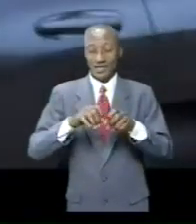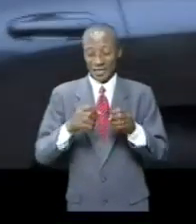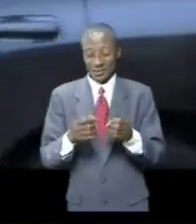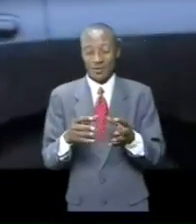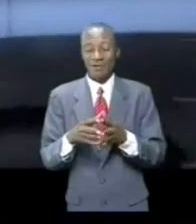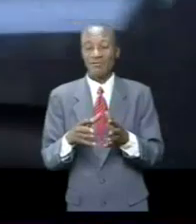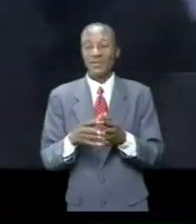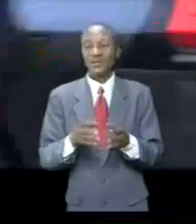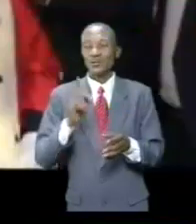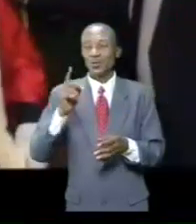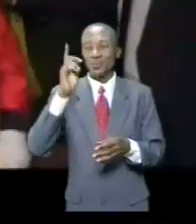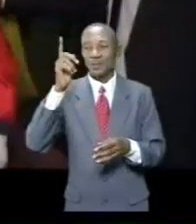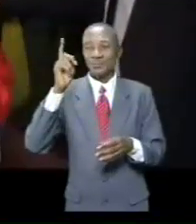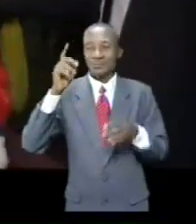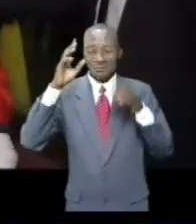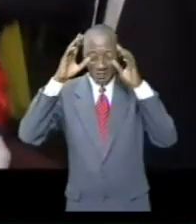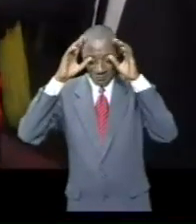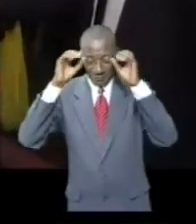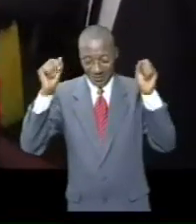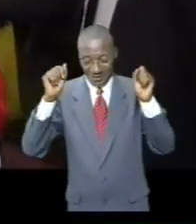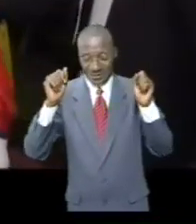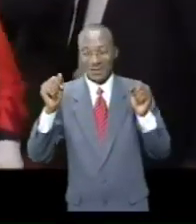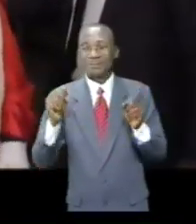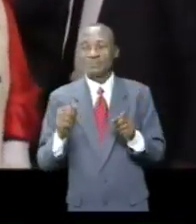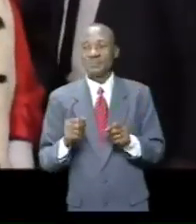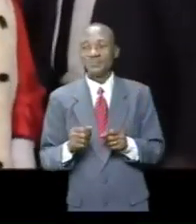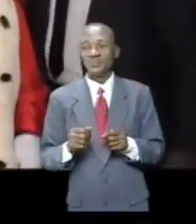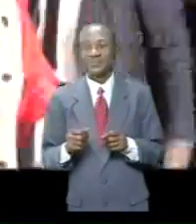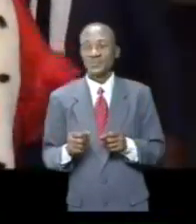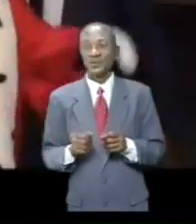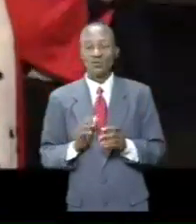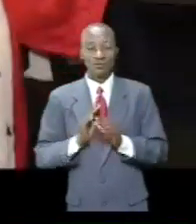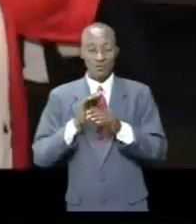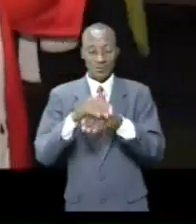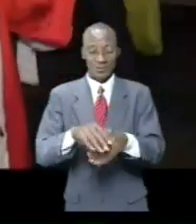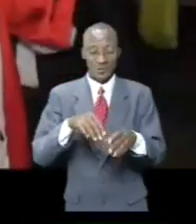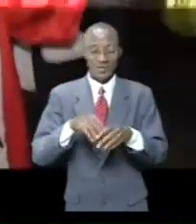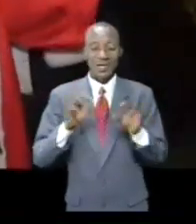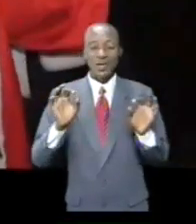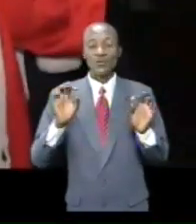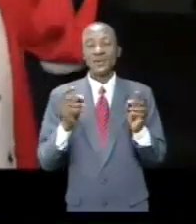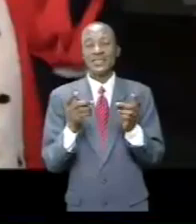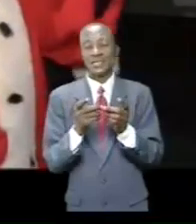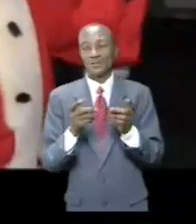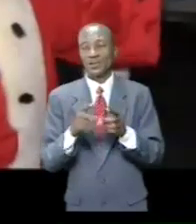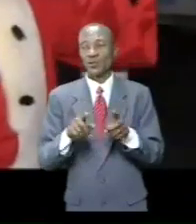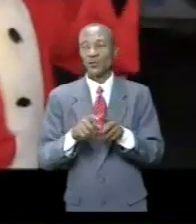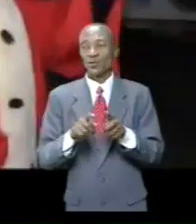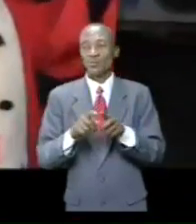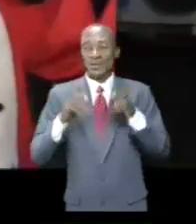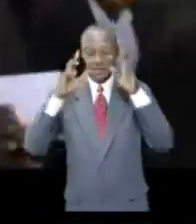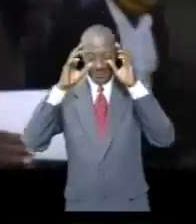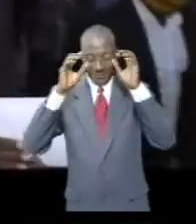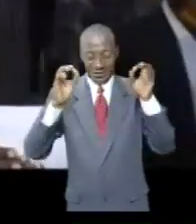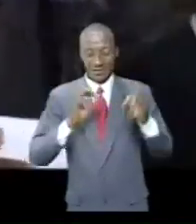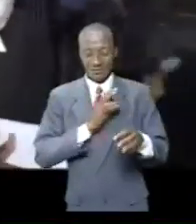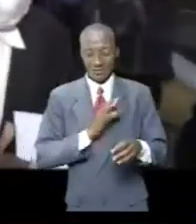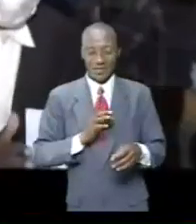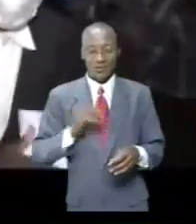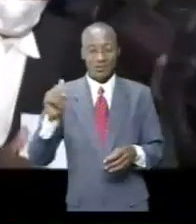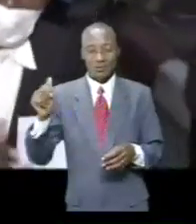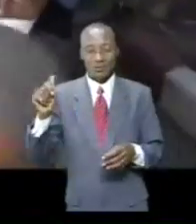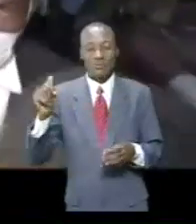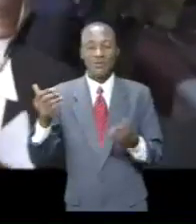David Christophe Mukendi s'inscrivent dans cette nouvelle dynamique imprimée par le chef de l'État Félix-Antoine Tshisekedi.